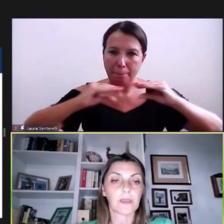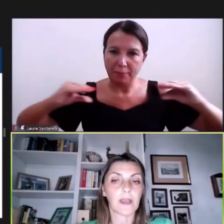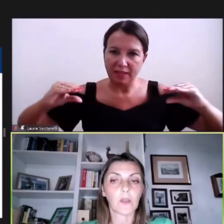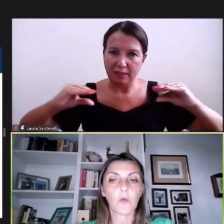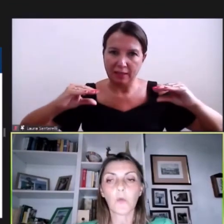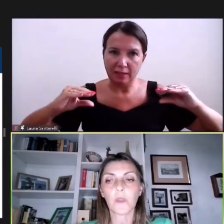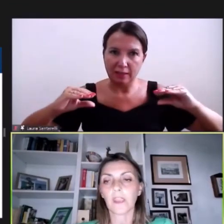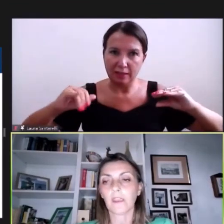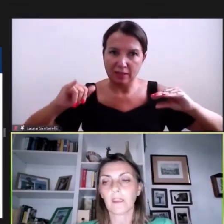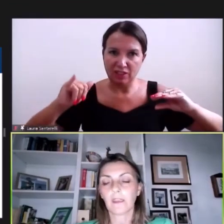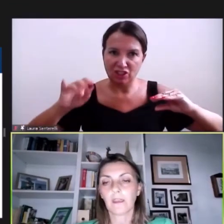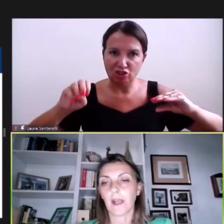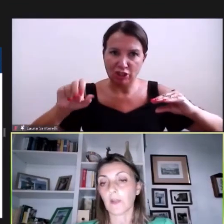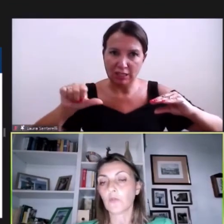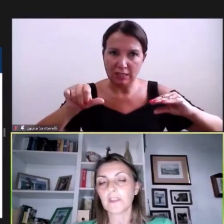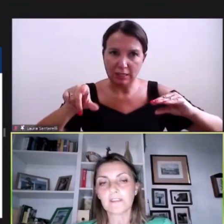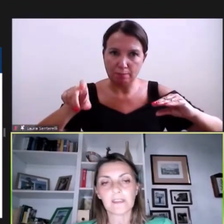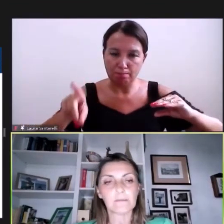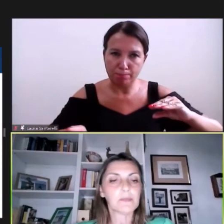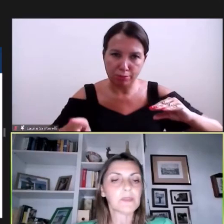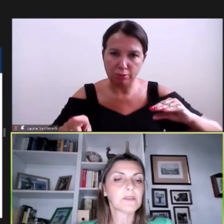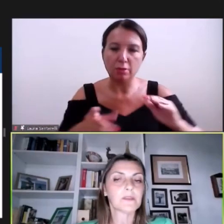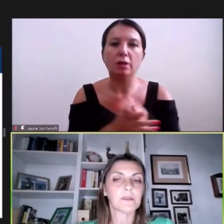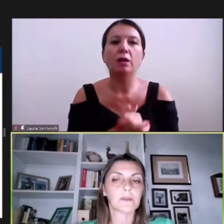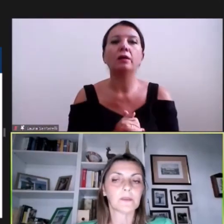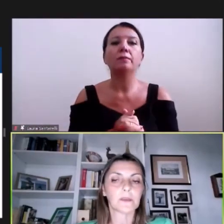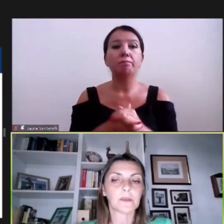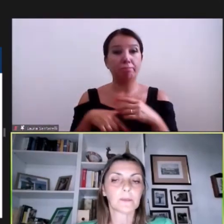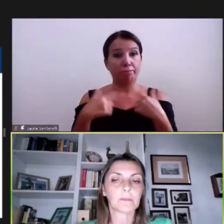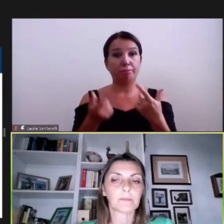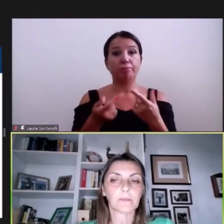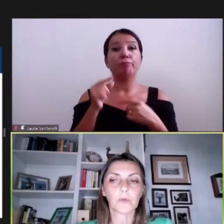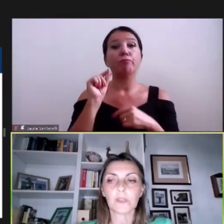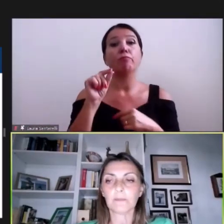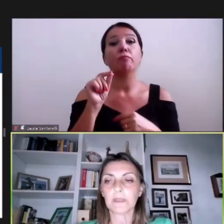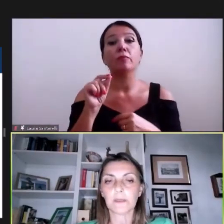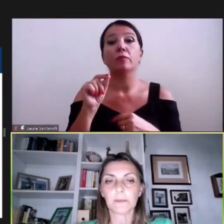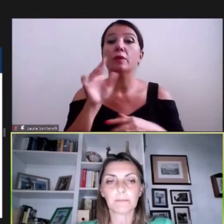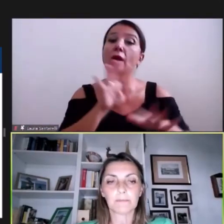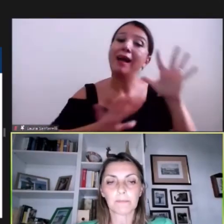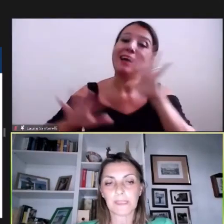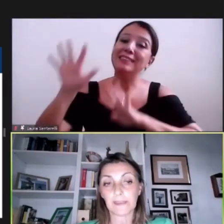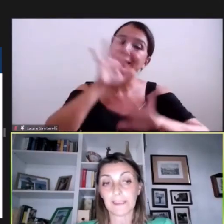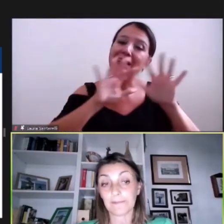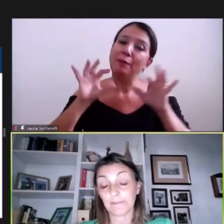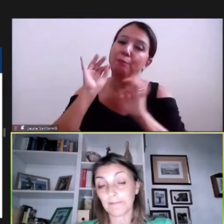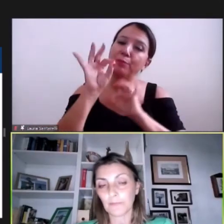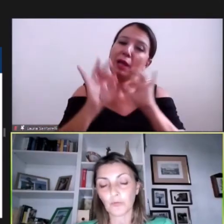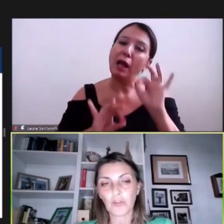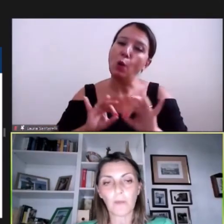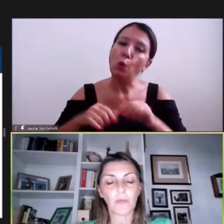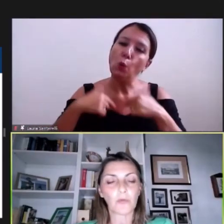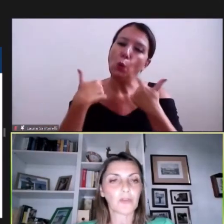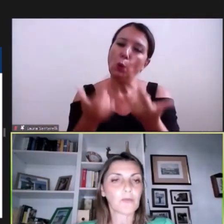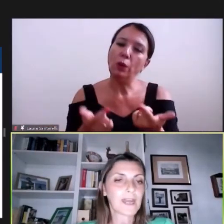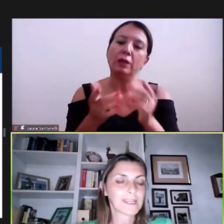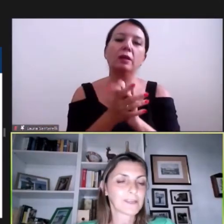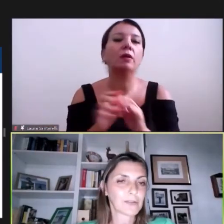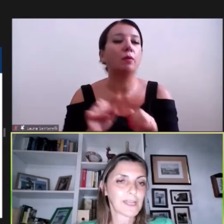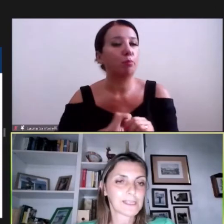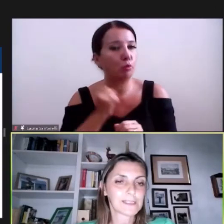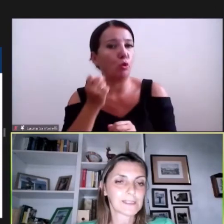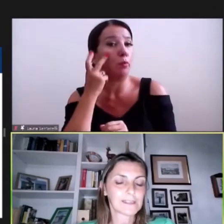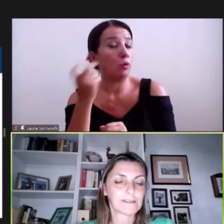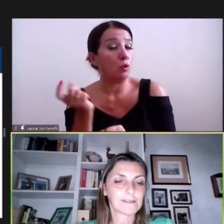ICESP alcuni esempi, quindi che purtroppo non